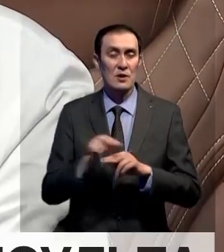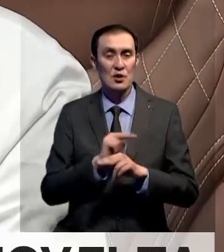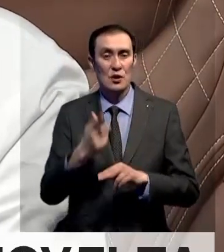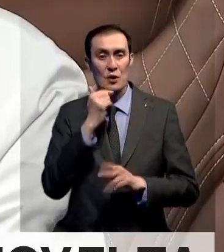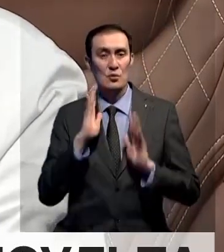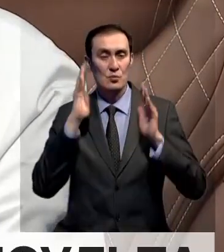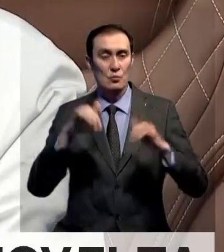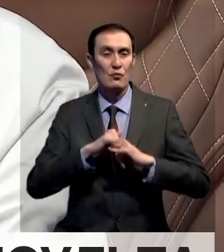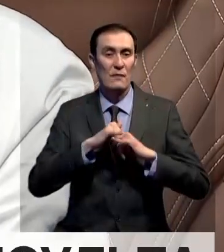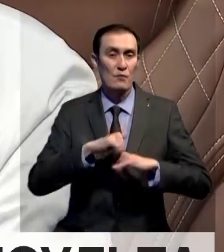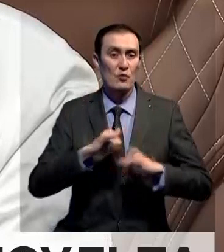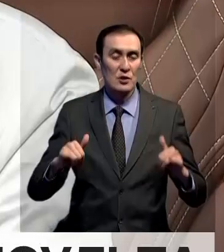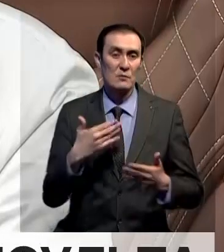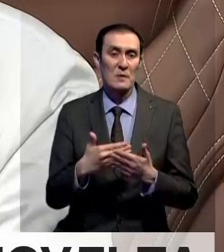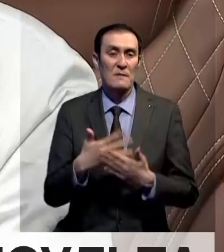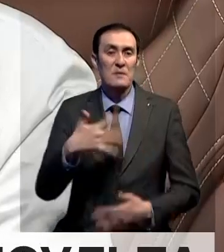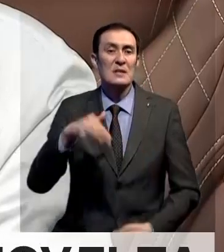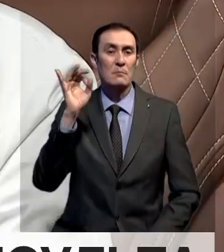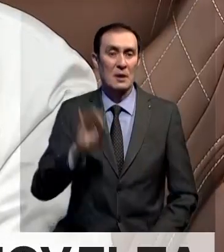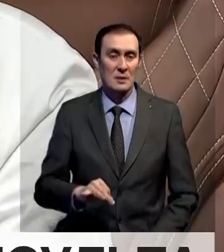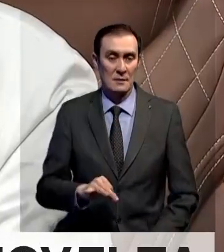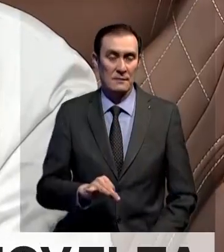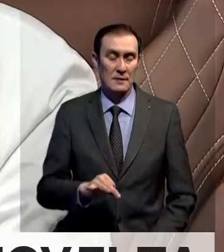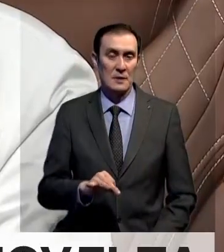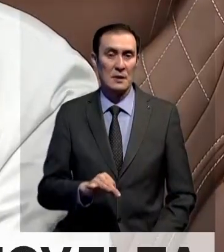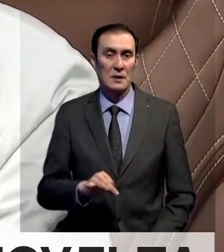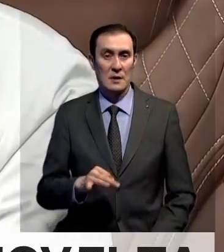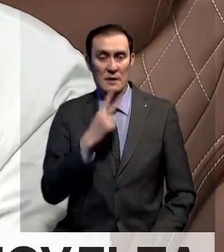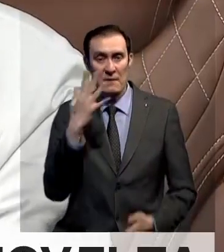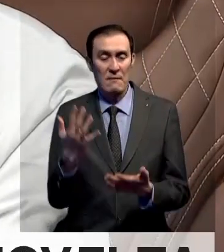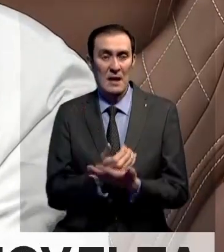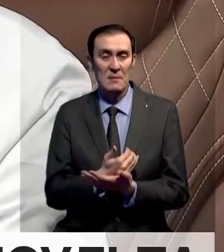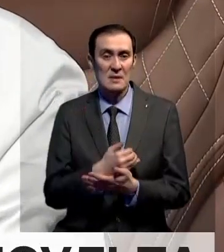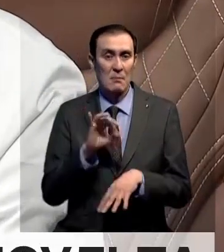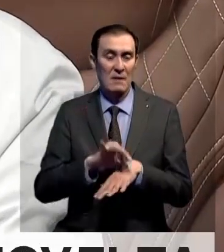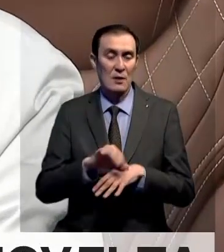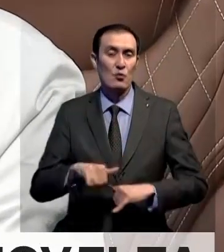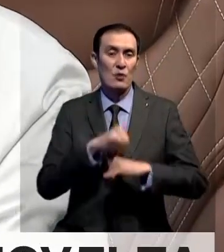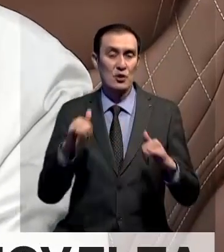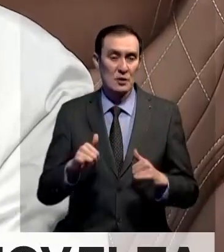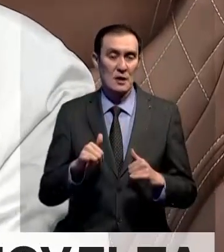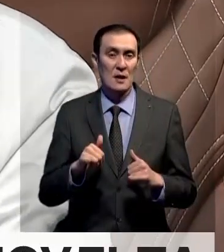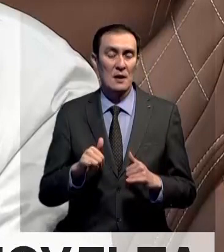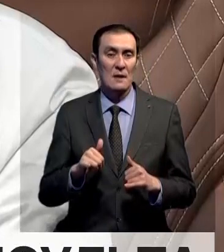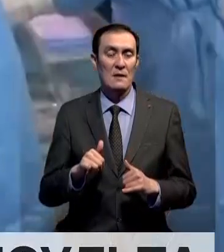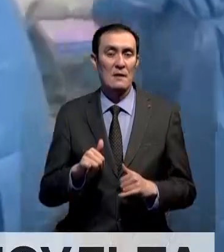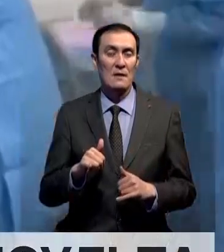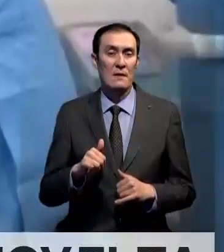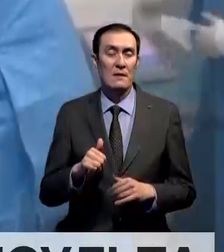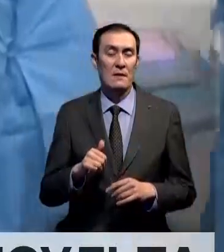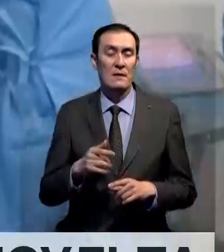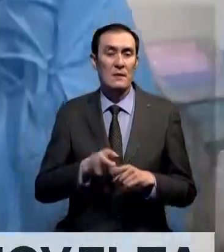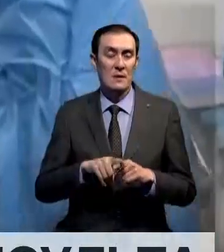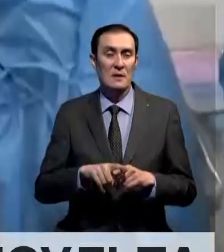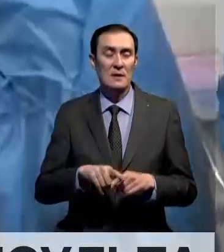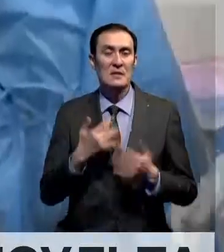инсульта возросла примерно в 50%. И выявляемость инсульта возросла в более чем полраза. Да. Спрос